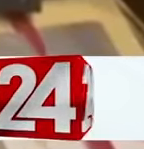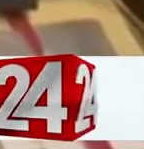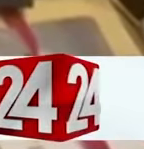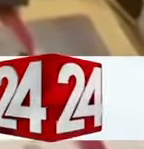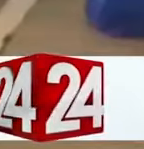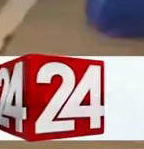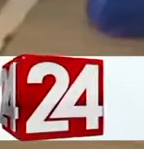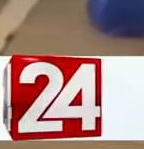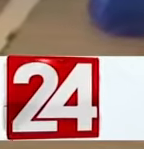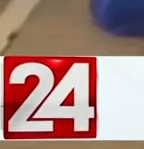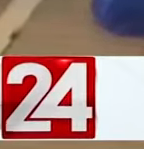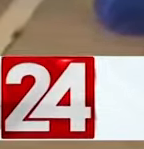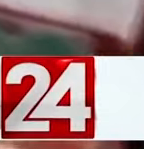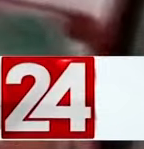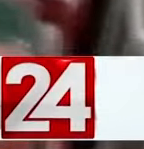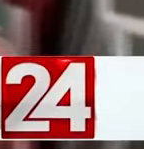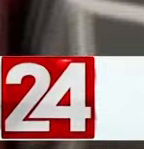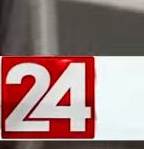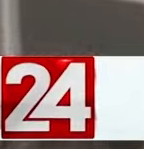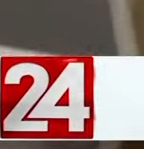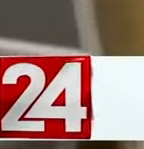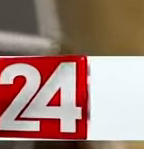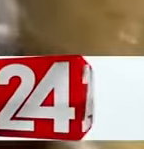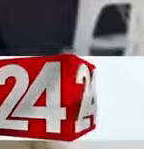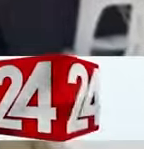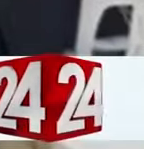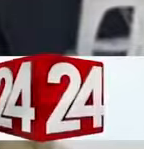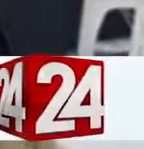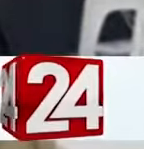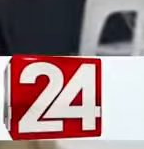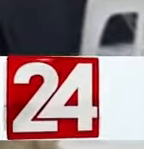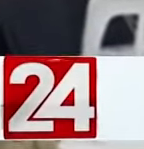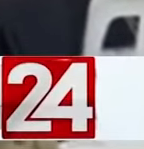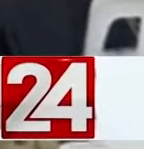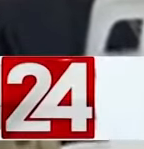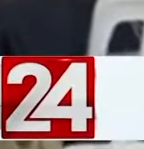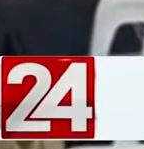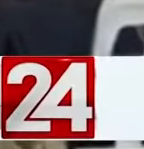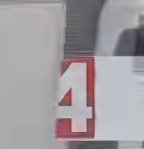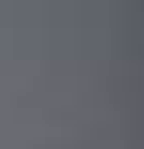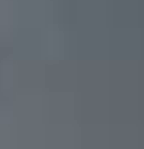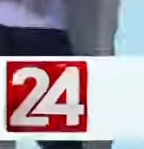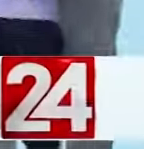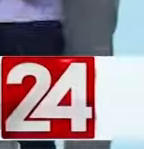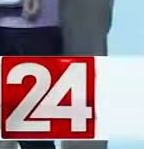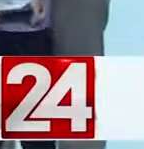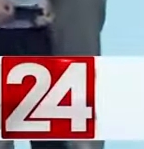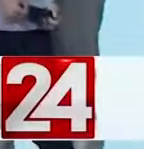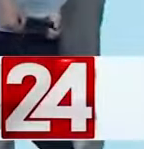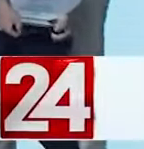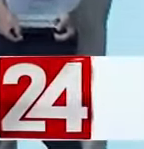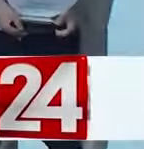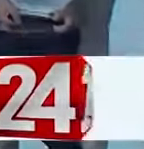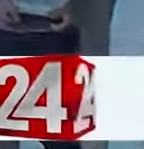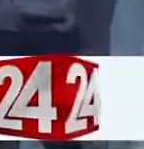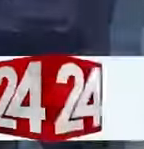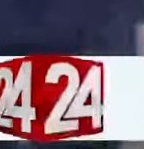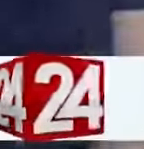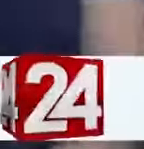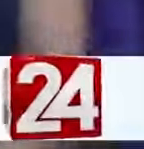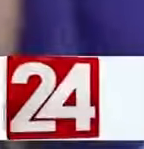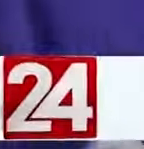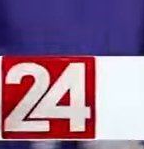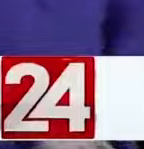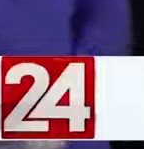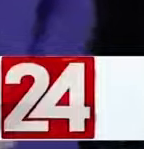cause, pwede rin isabay sa Noel Bazaar na mayroon na rin sa Alabang. At ang mga programa at